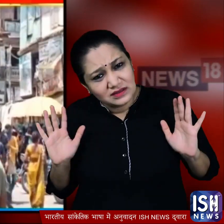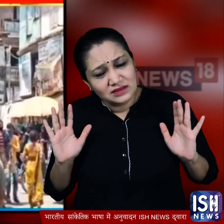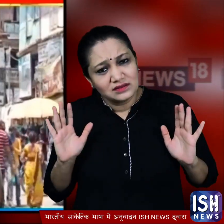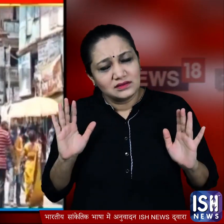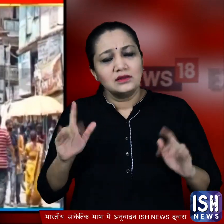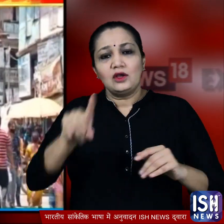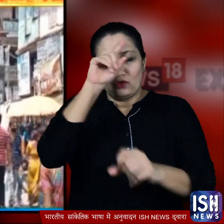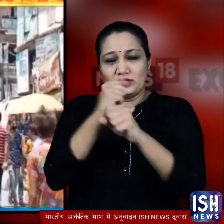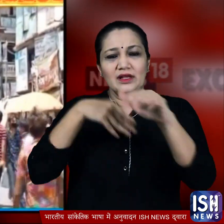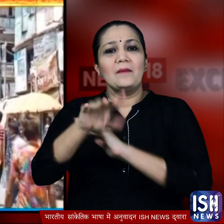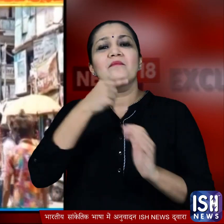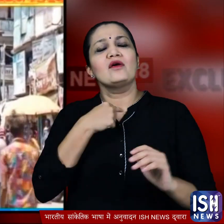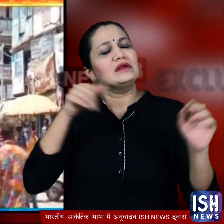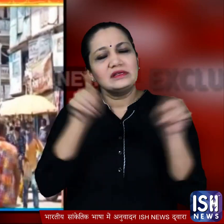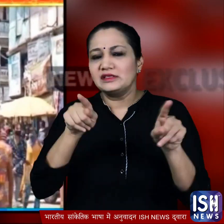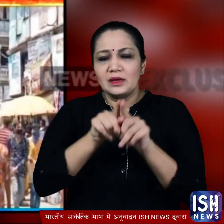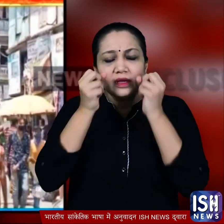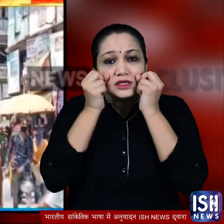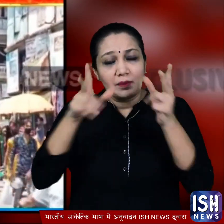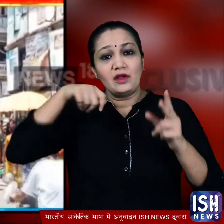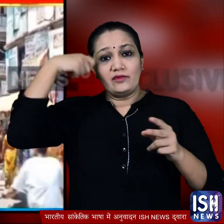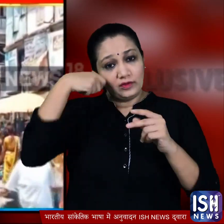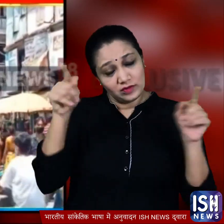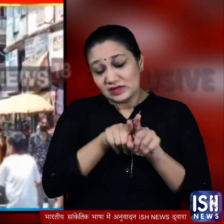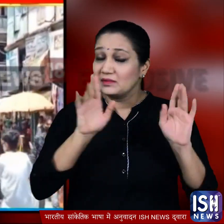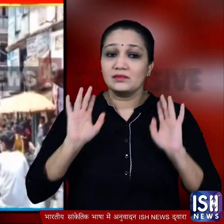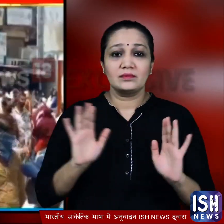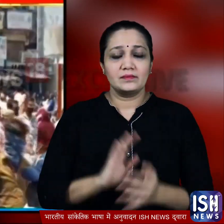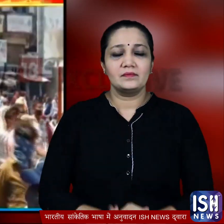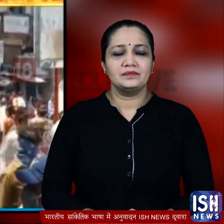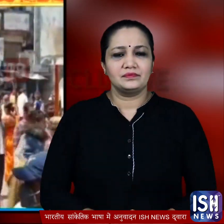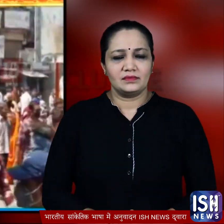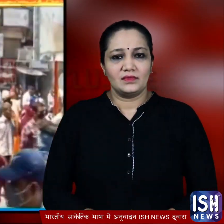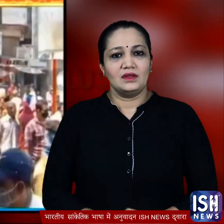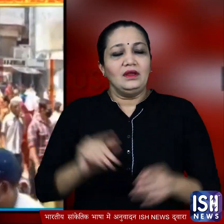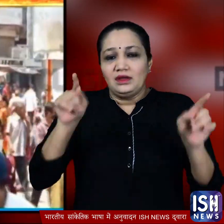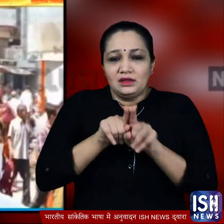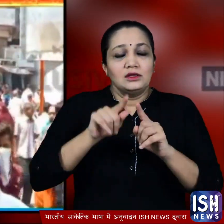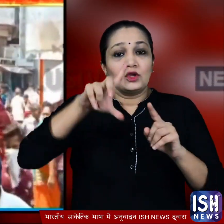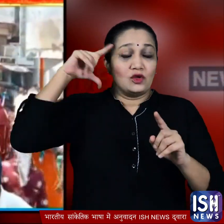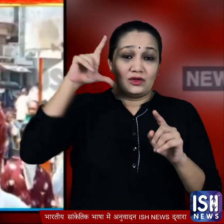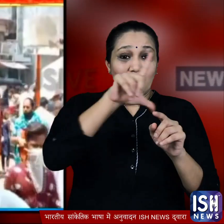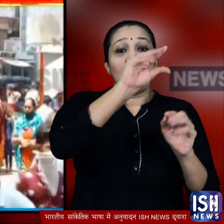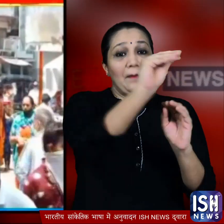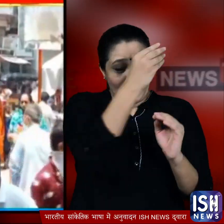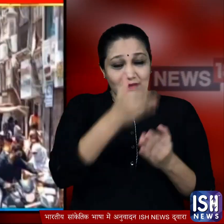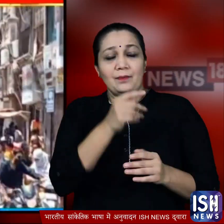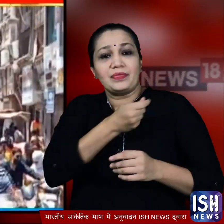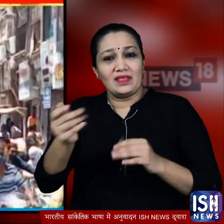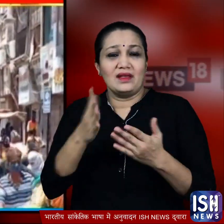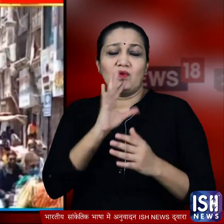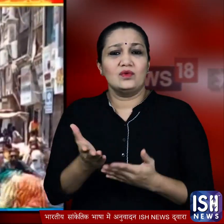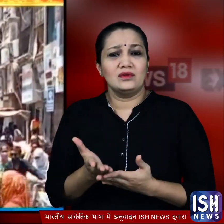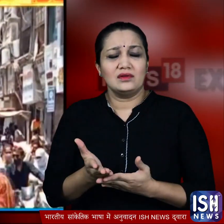है। गुजरात के भावनगर से भी कुछ ऐसी ही हैरान और परेशान करने वाली तस्वीरें सामने आई। यहाँ का हाल तो लुधियाना से भी बदतर दिखाई दिया।